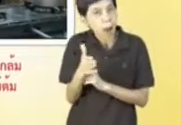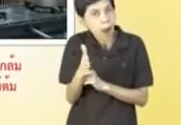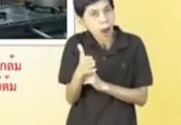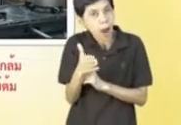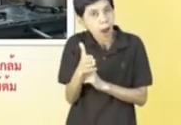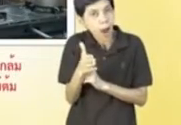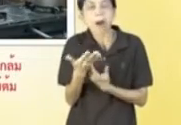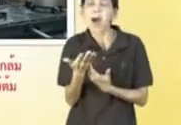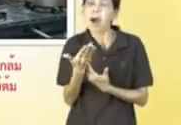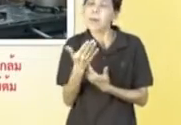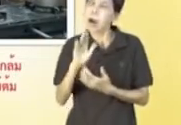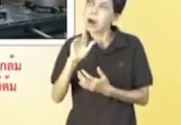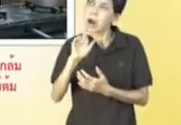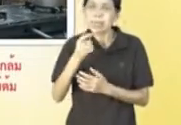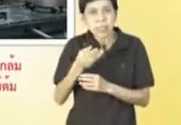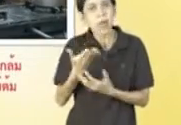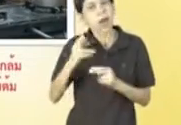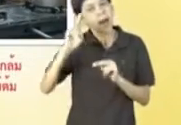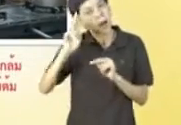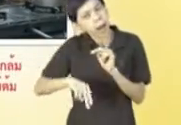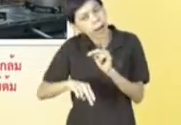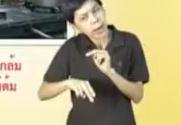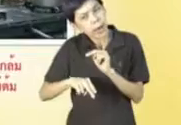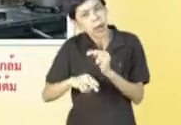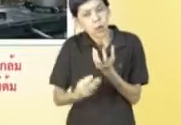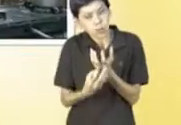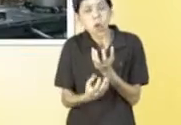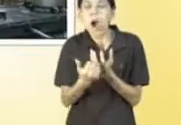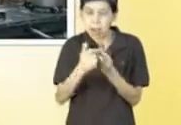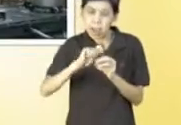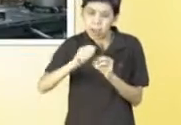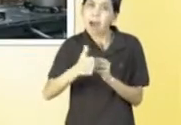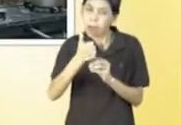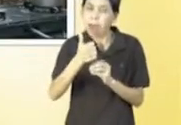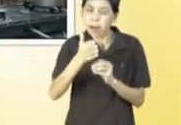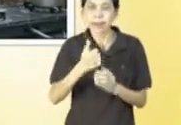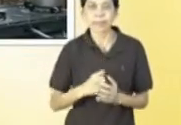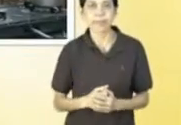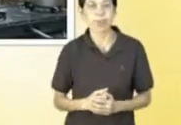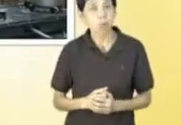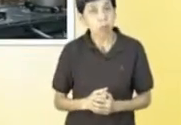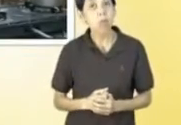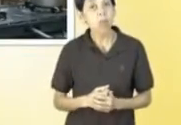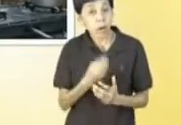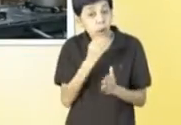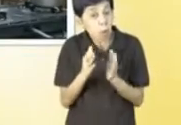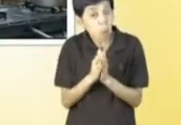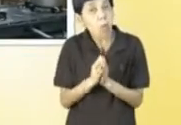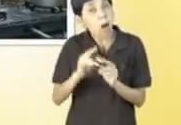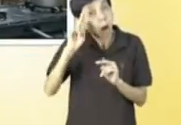ค็มแห้งหรือไม่ก็ไข่ต้มอะไรพวกนี้นะฮะ รับประทานกับไข่ต้ม